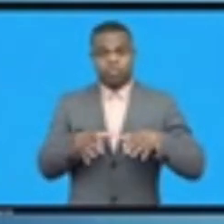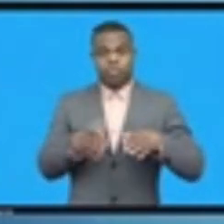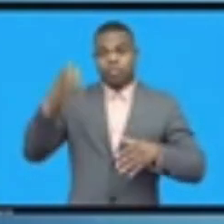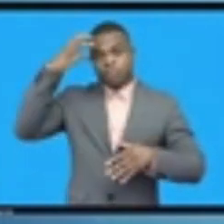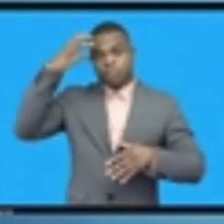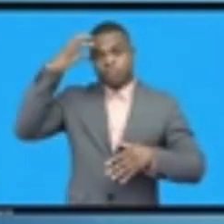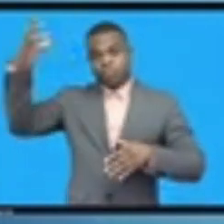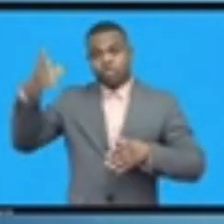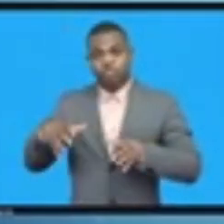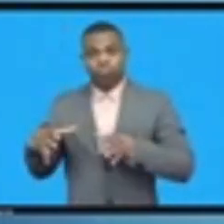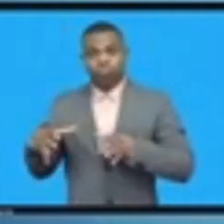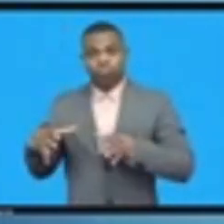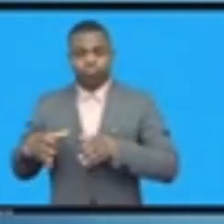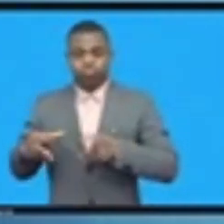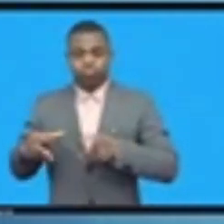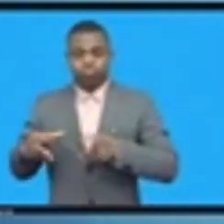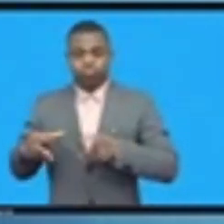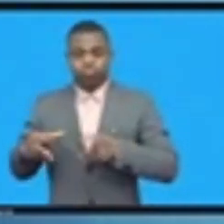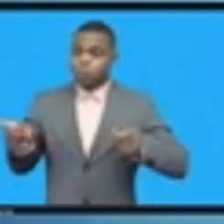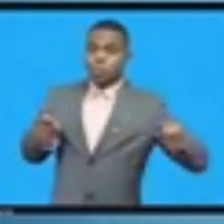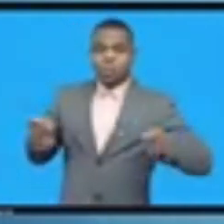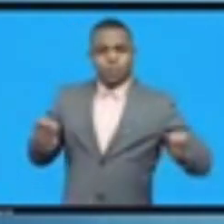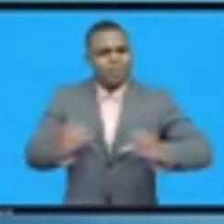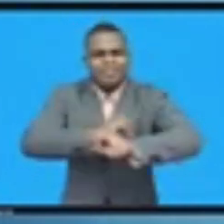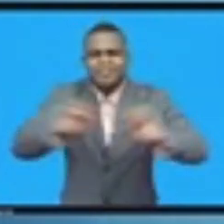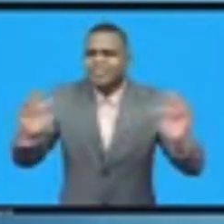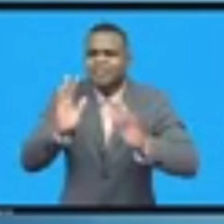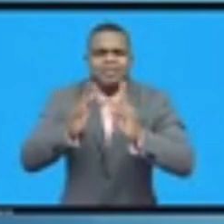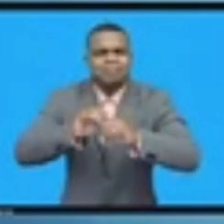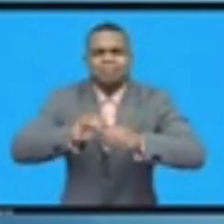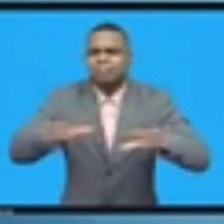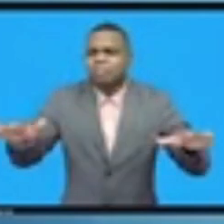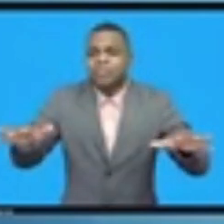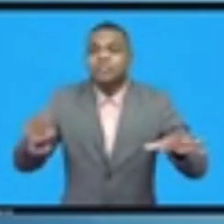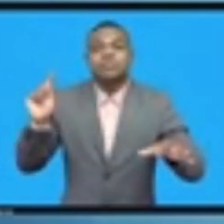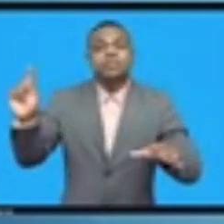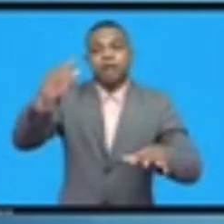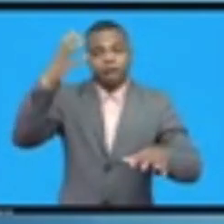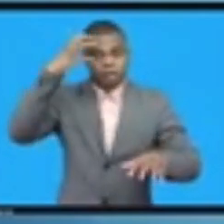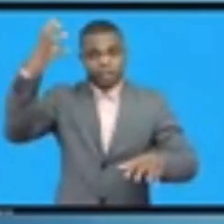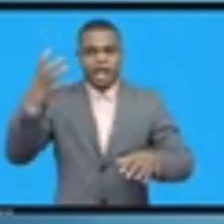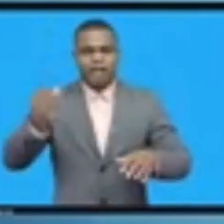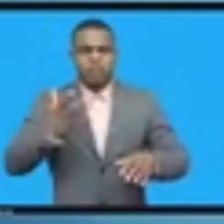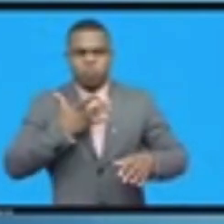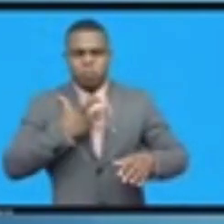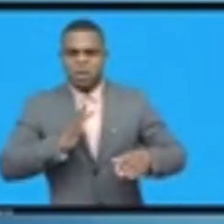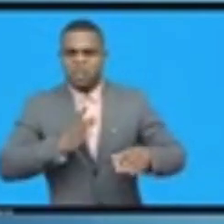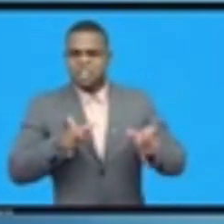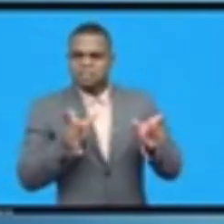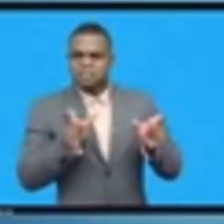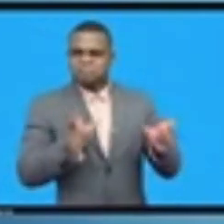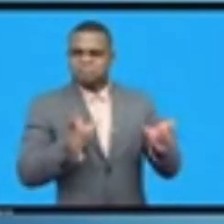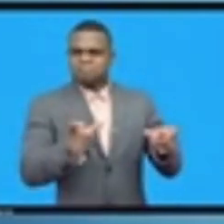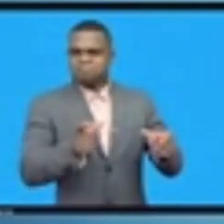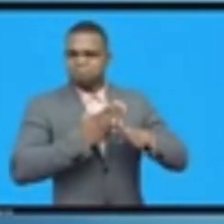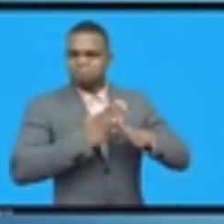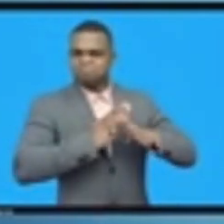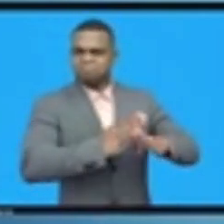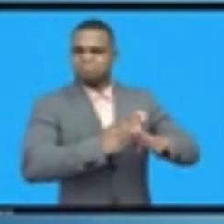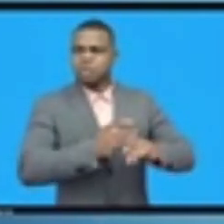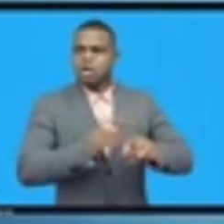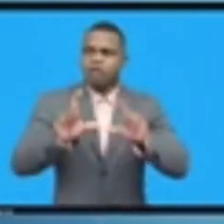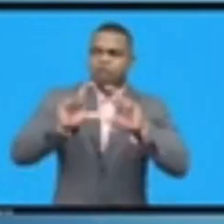他们希望来破坏多利益相关方的模式，来实现自己的政治目